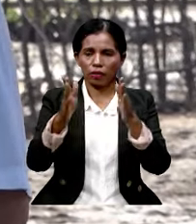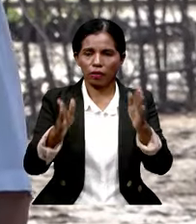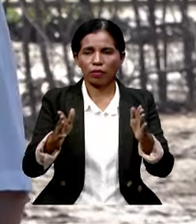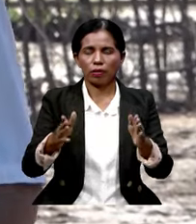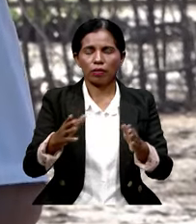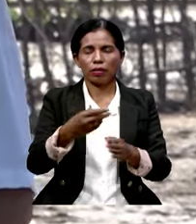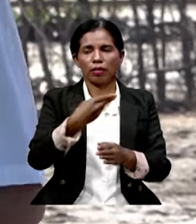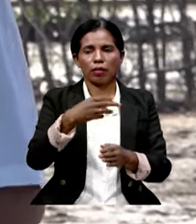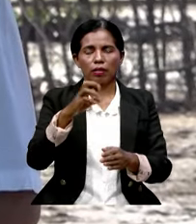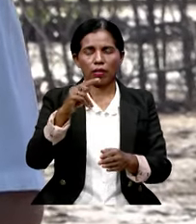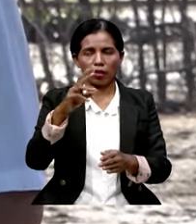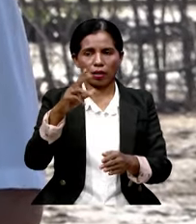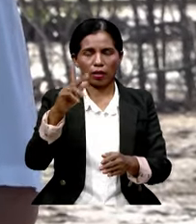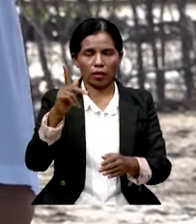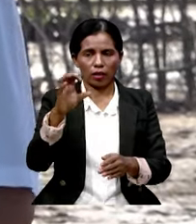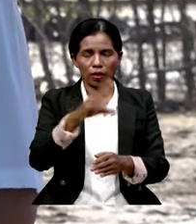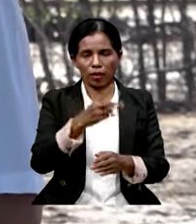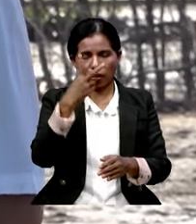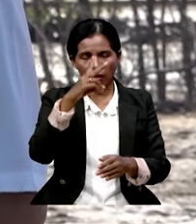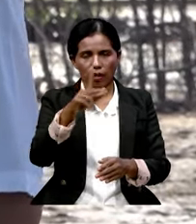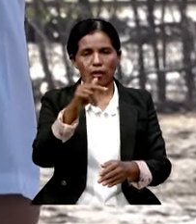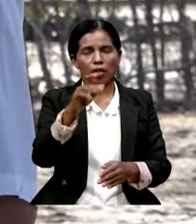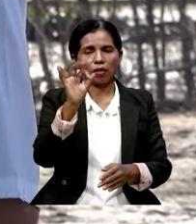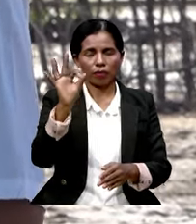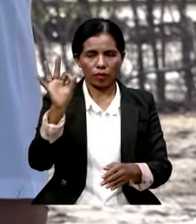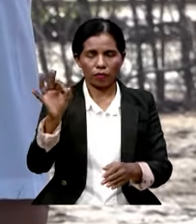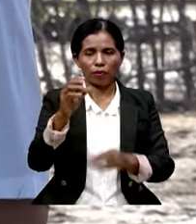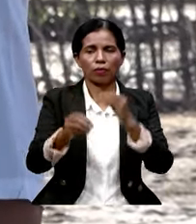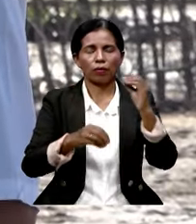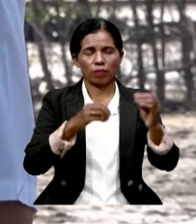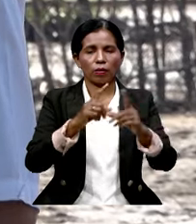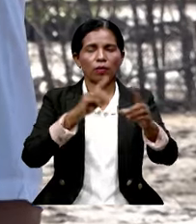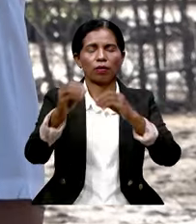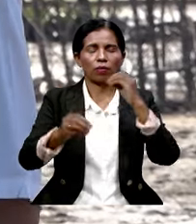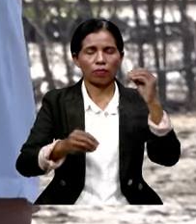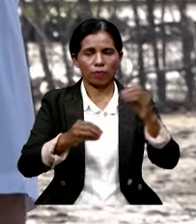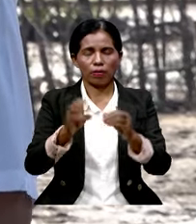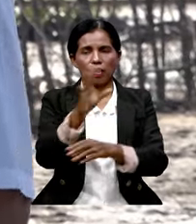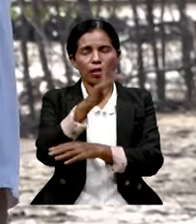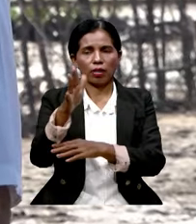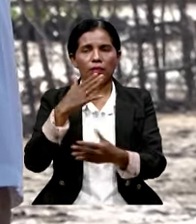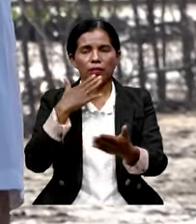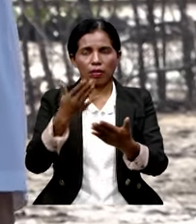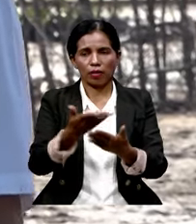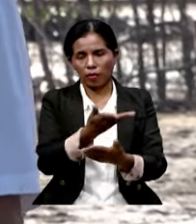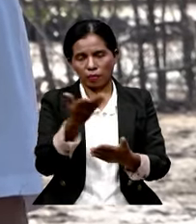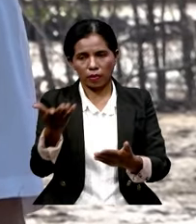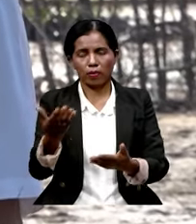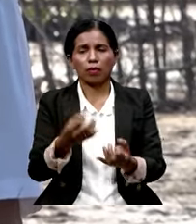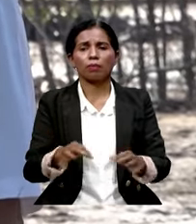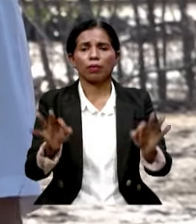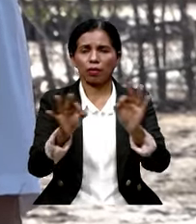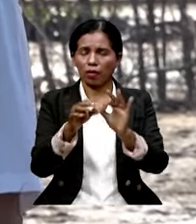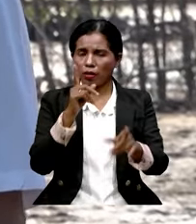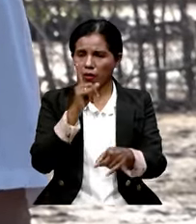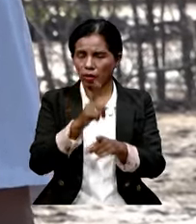Haideken komos ke konservasau natureza di dia kuria. Kona va fusau ai parapa de ite betira ke importante el tebes